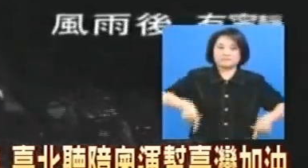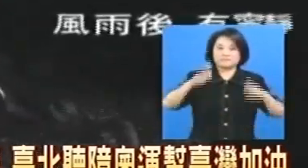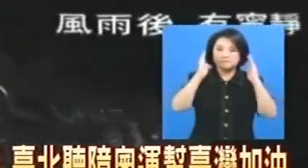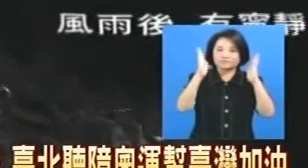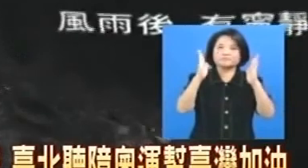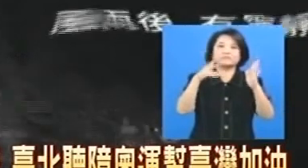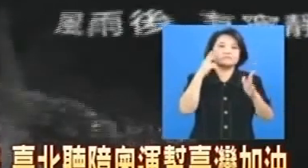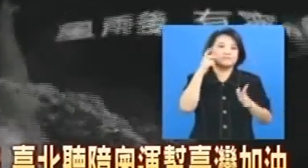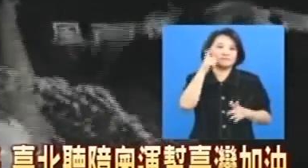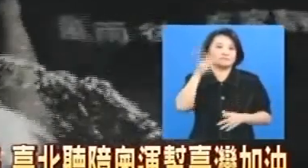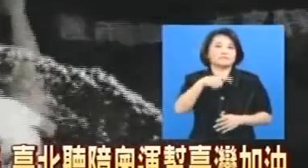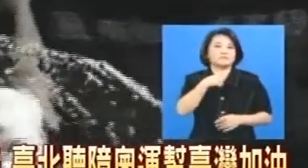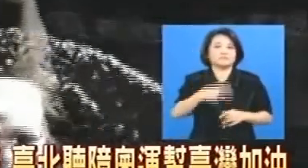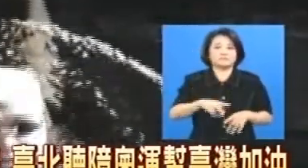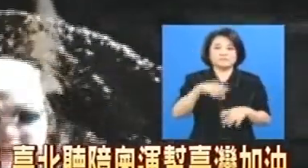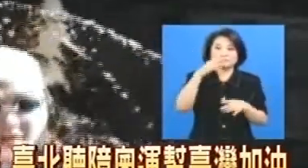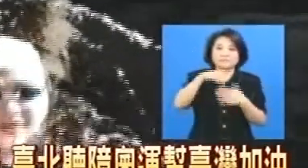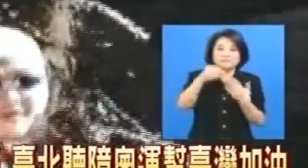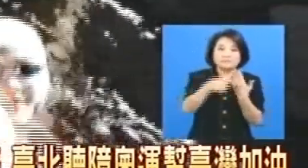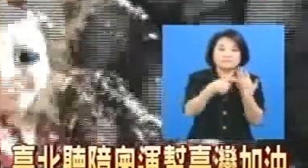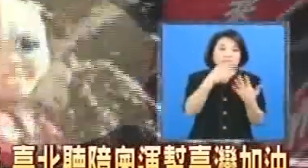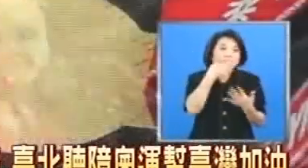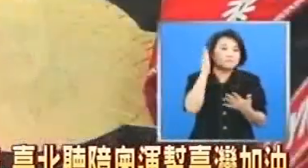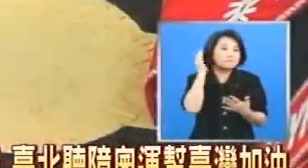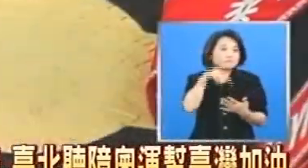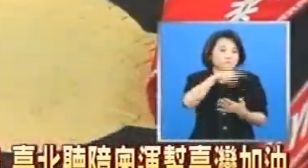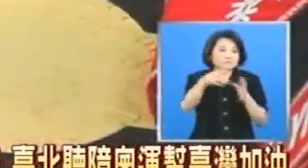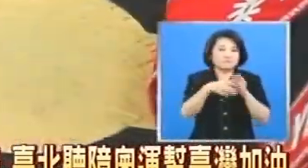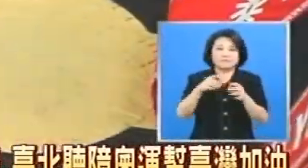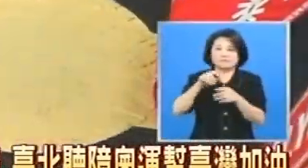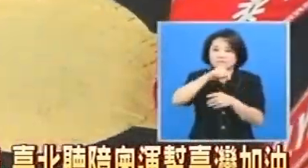对难关。当然，听障选手的努力也需要